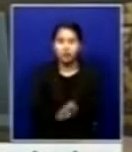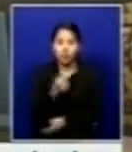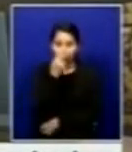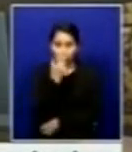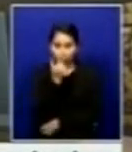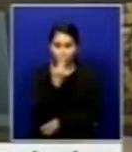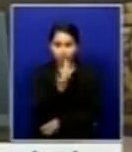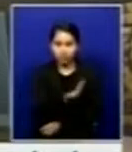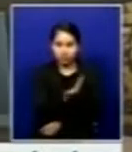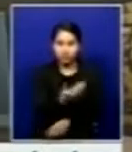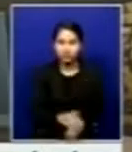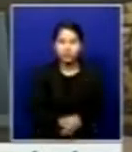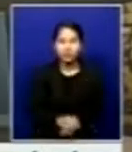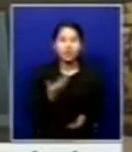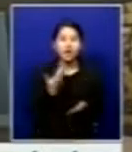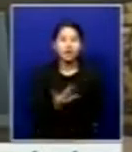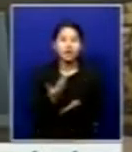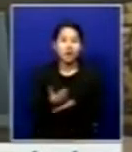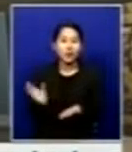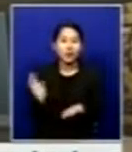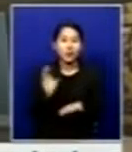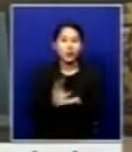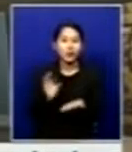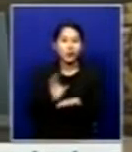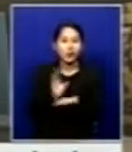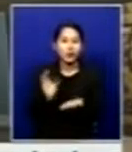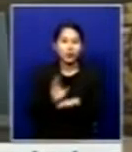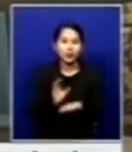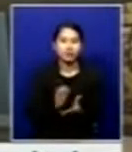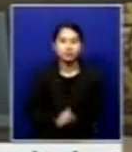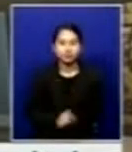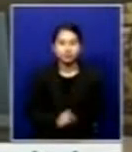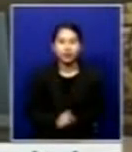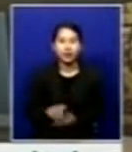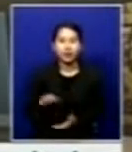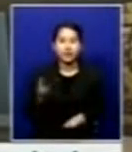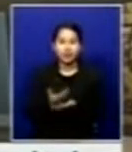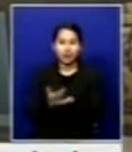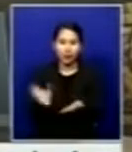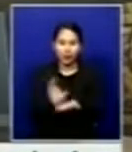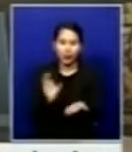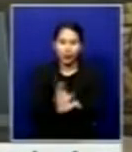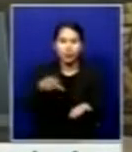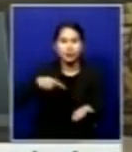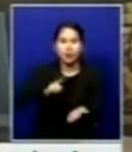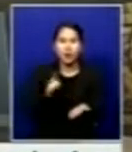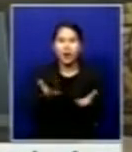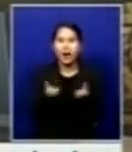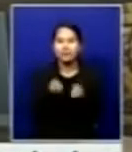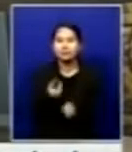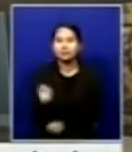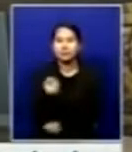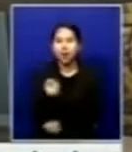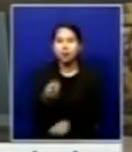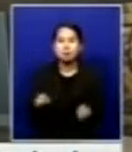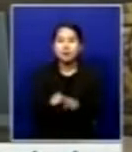ครับยิ่งใช้เงินมากประโยชน์ที่ได้รับน้อยเหมือนเรากินก๋วยเตี๋ยวครับก๋